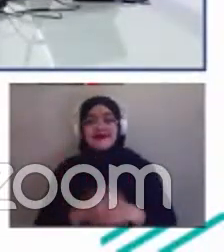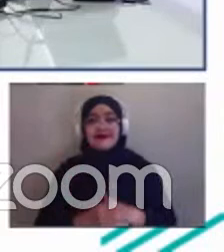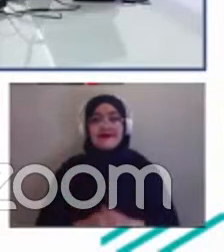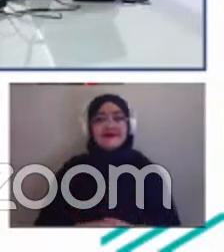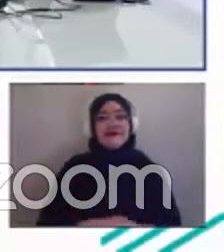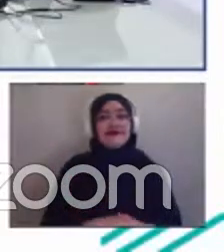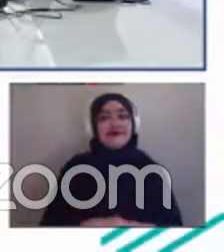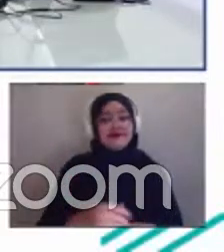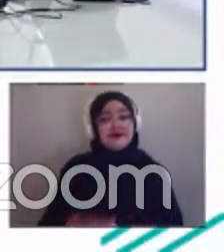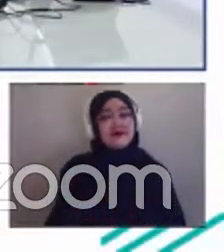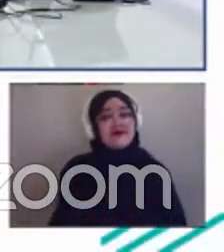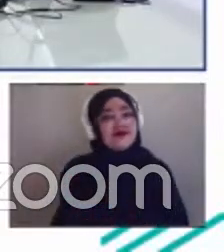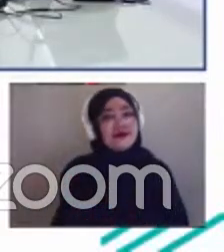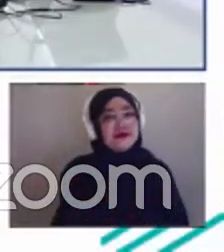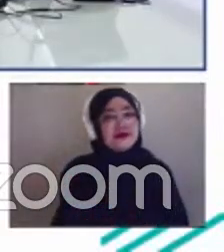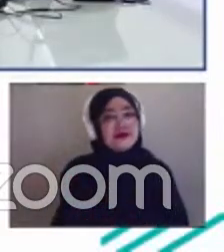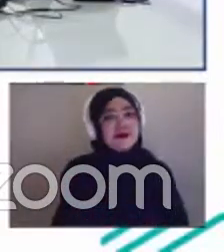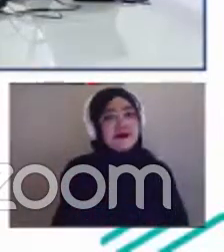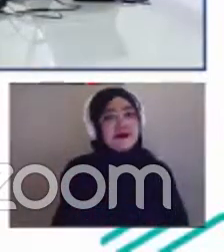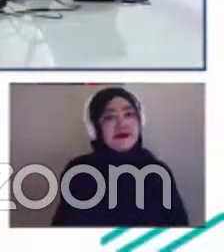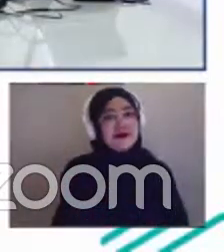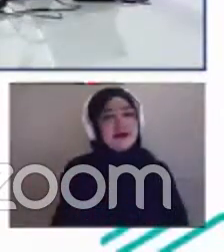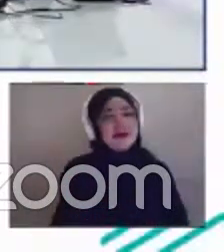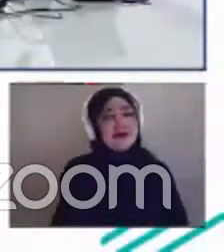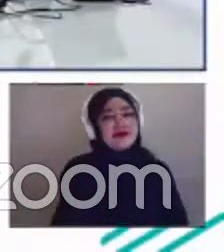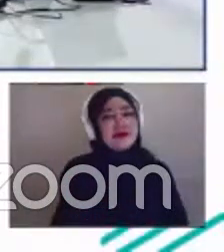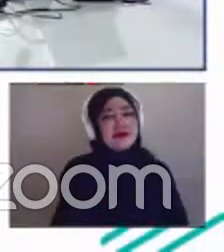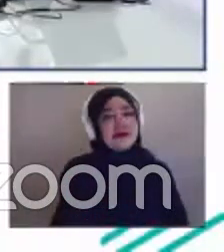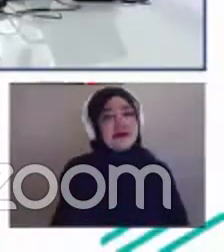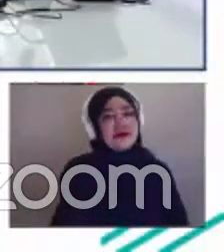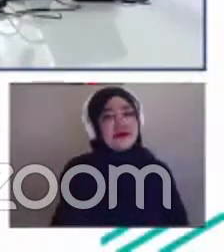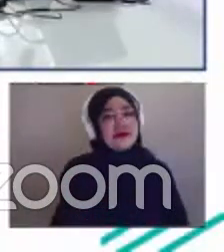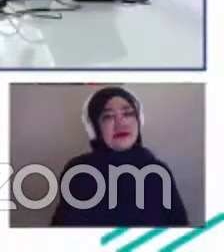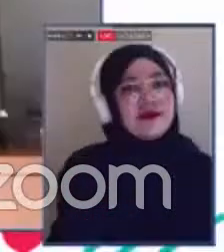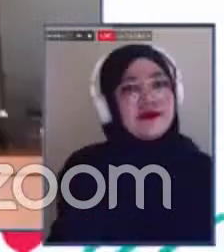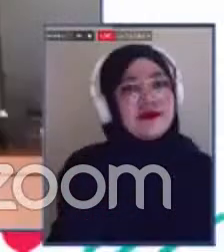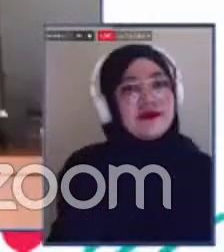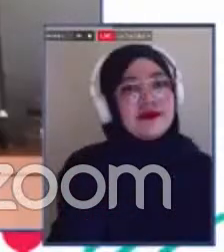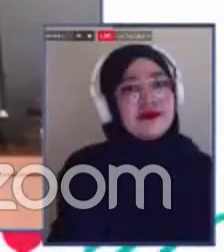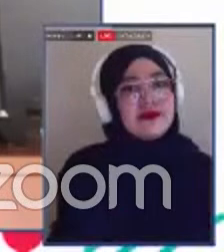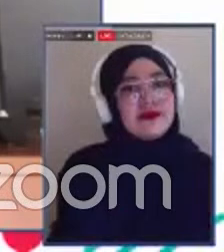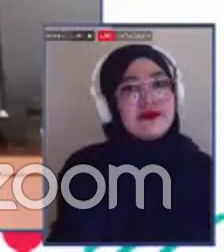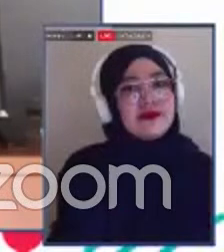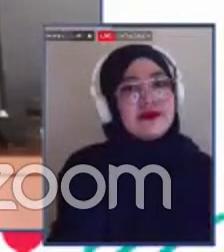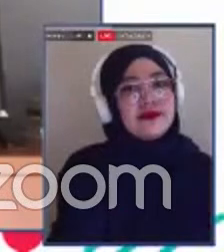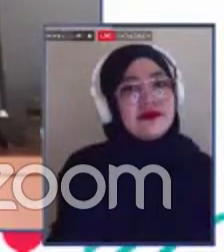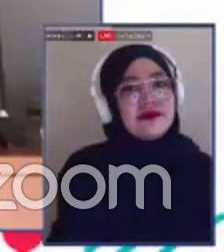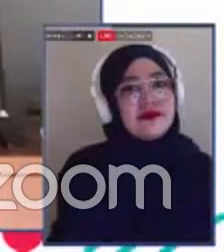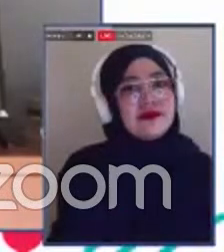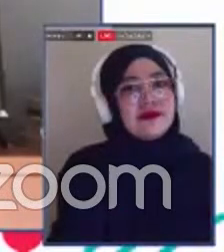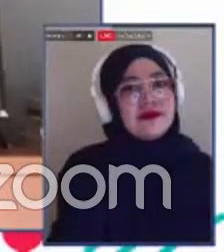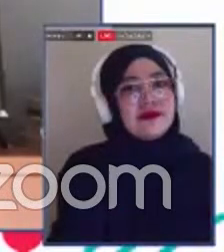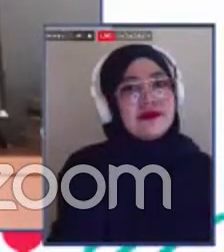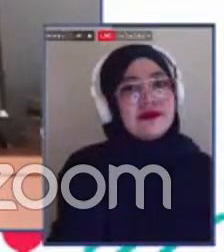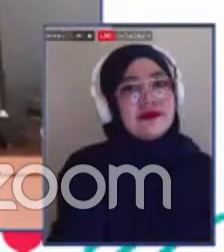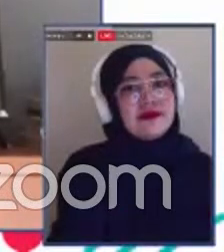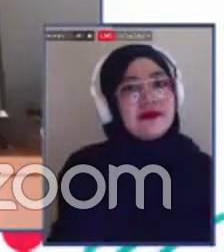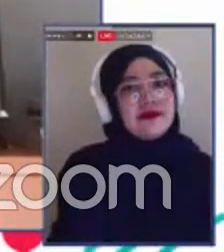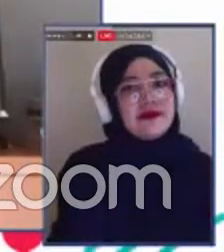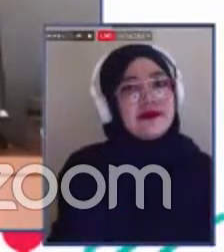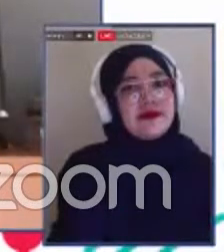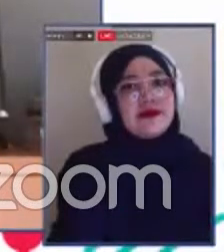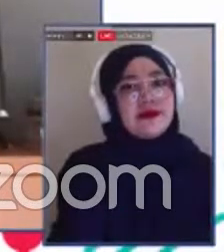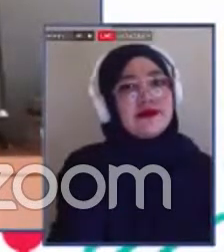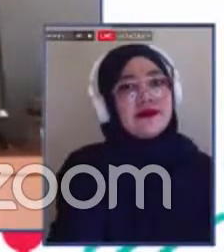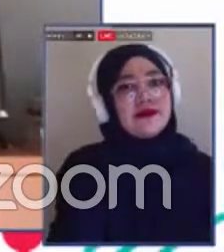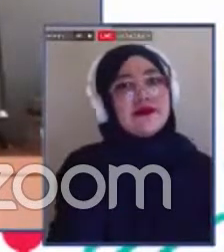kedua kita ialah wakil rakyat kita, Ketua Komisi 1 DPR RI. Beliau adalah seorang politisi muda perempuan dengan